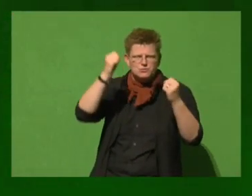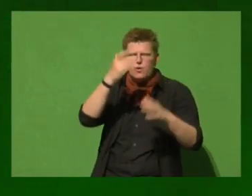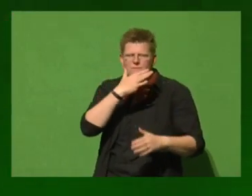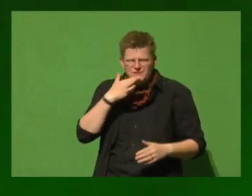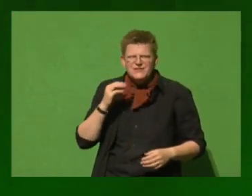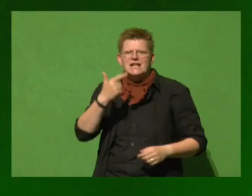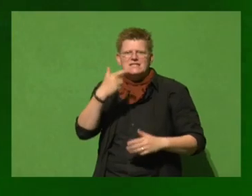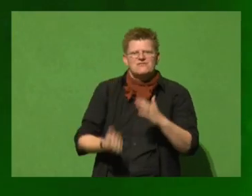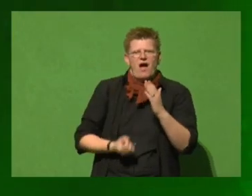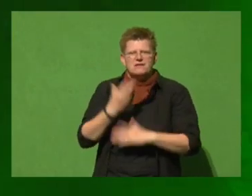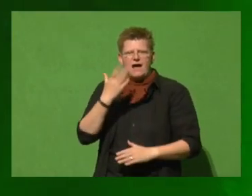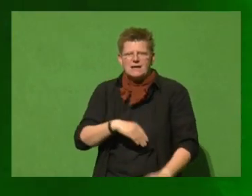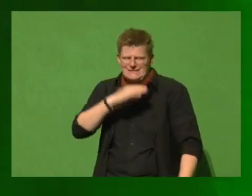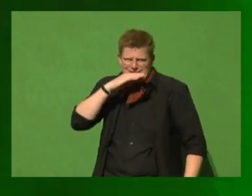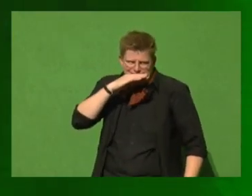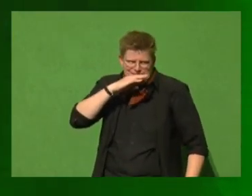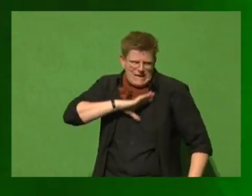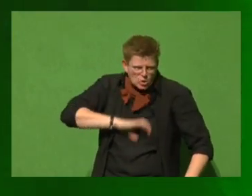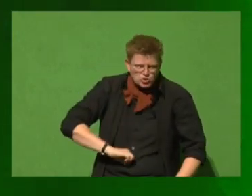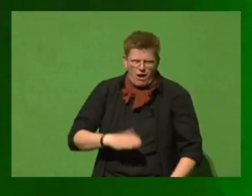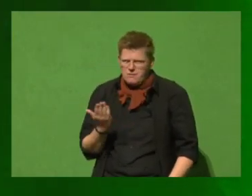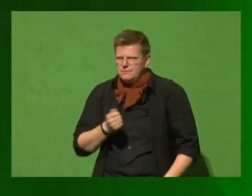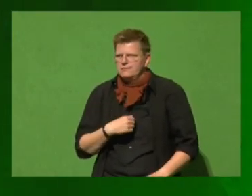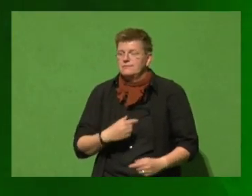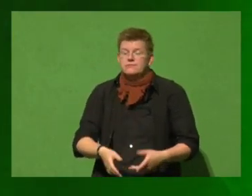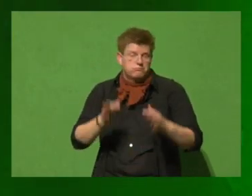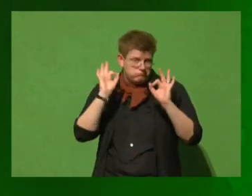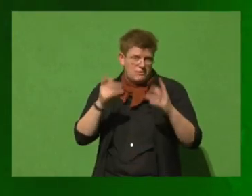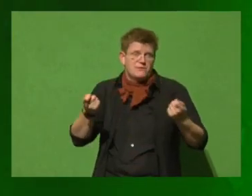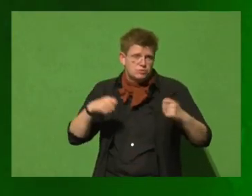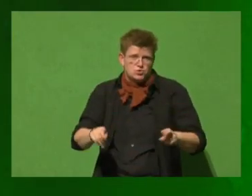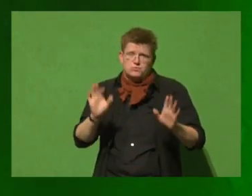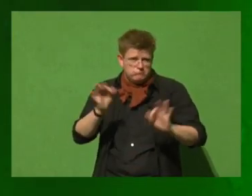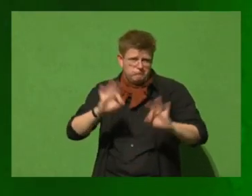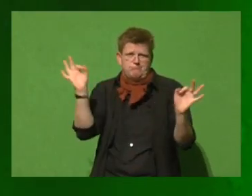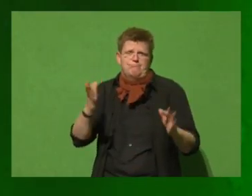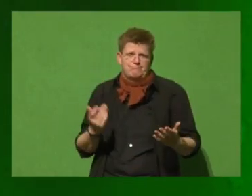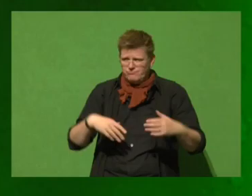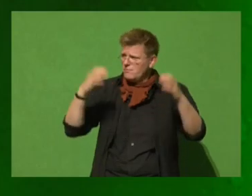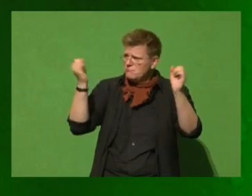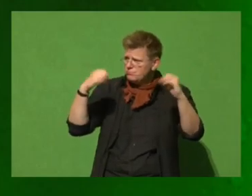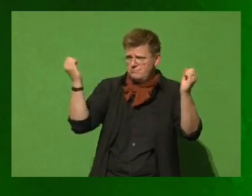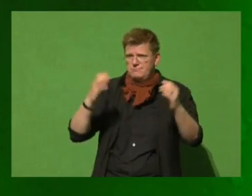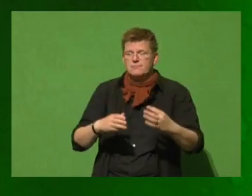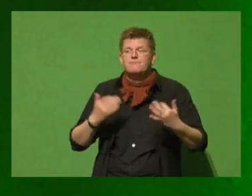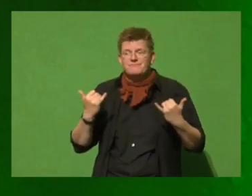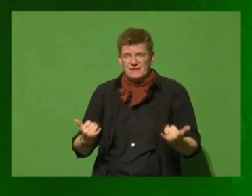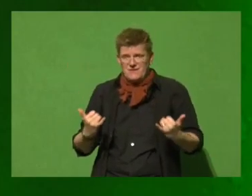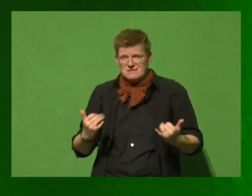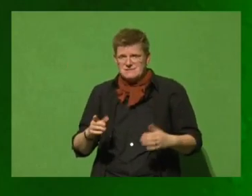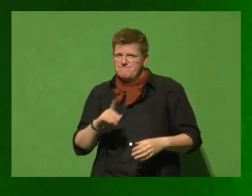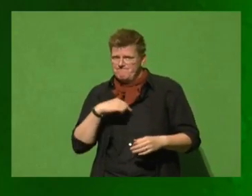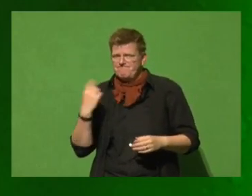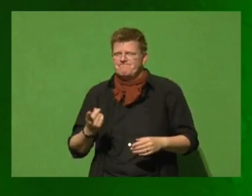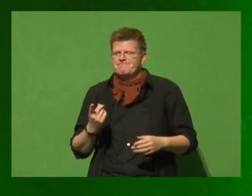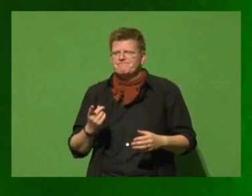durchgehalten, sage ich jetzt mal. Wir haben wichtige und gute Beschlüsse gefasst, glaube ich. Wir können jetzt das Grün ins Land tragen. Die Wände